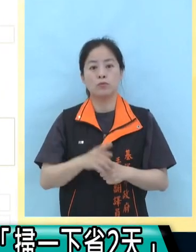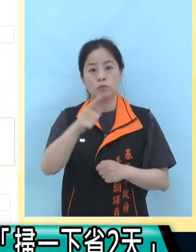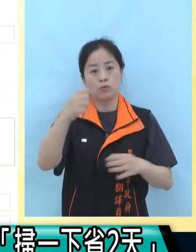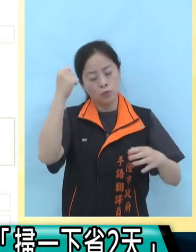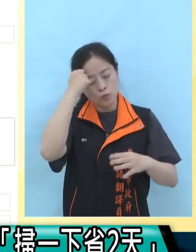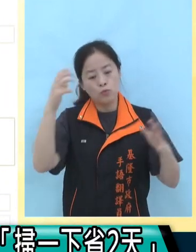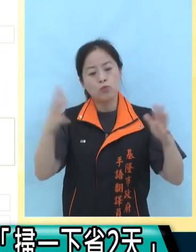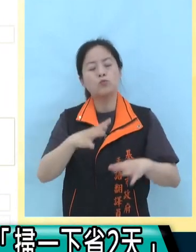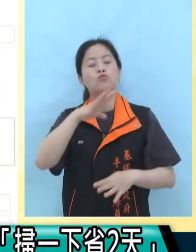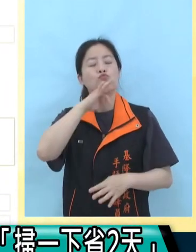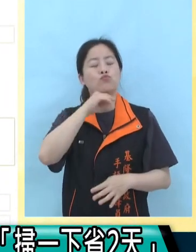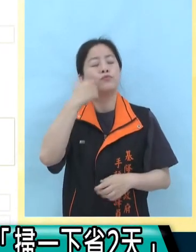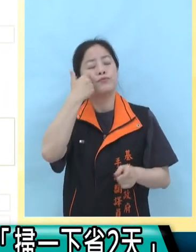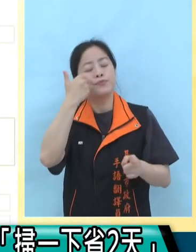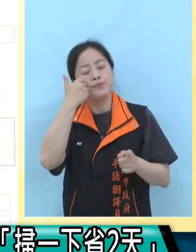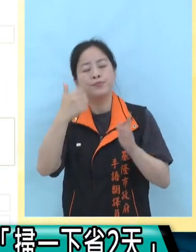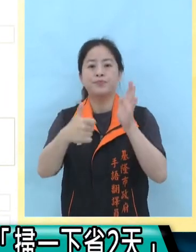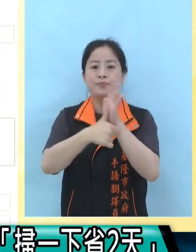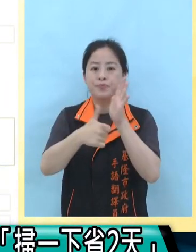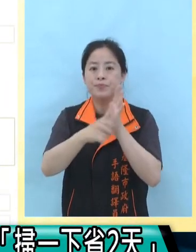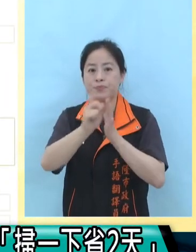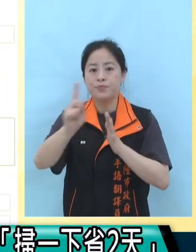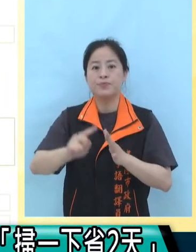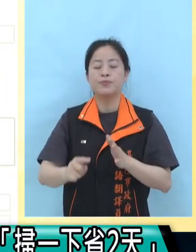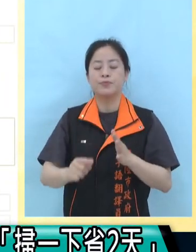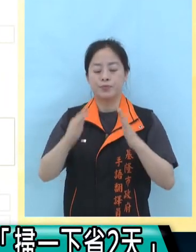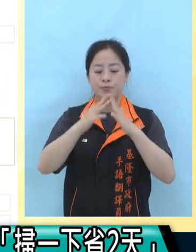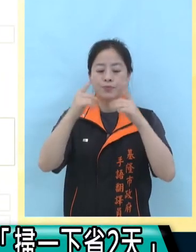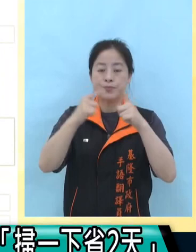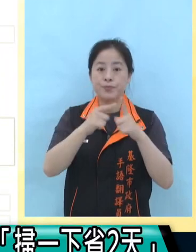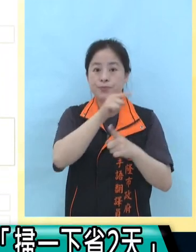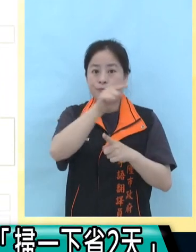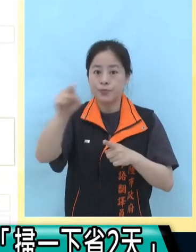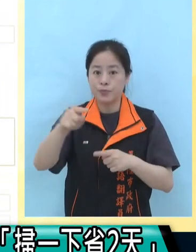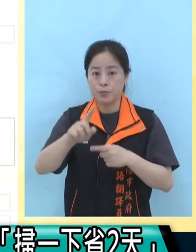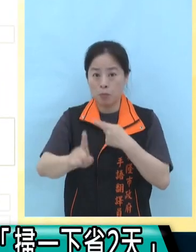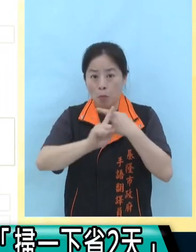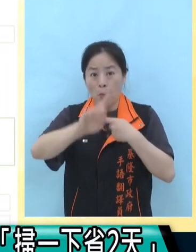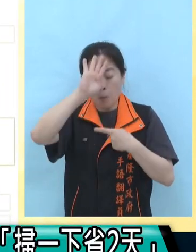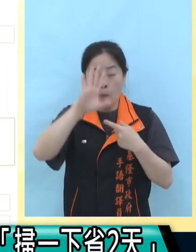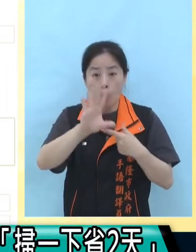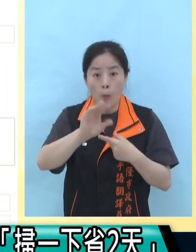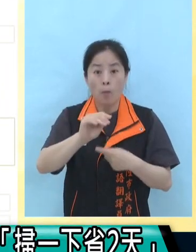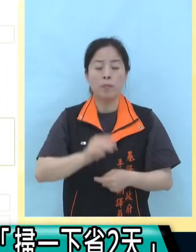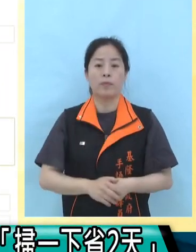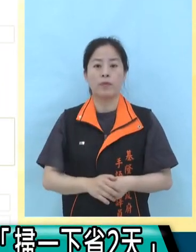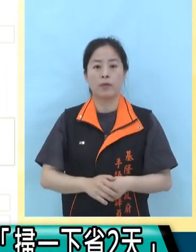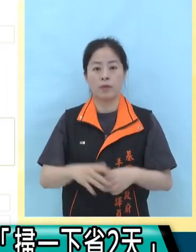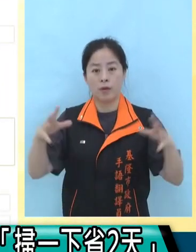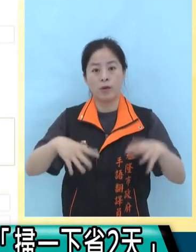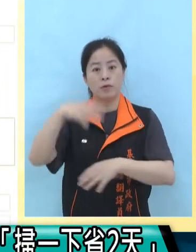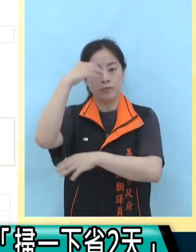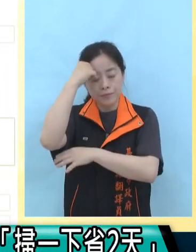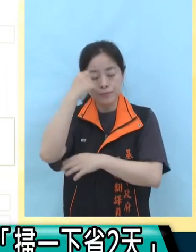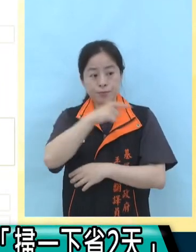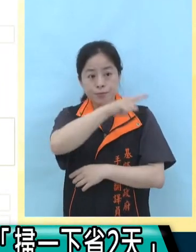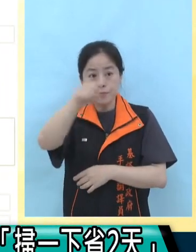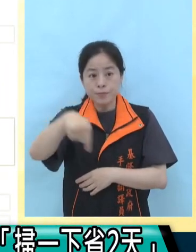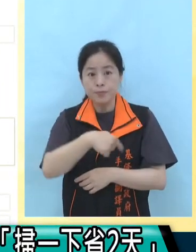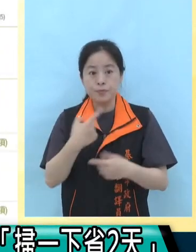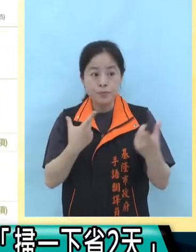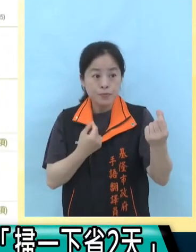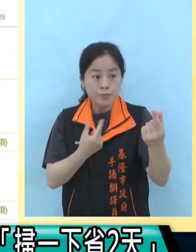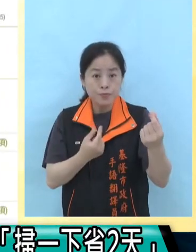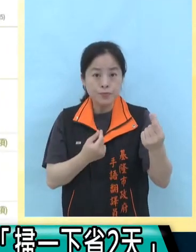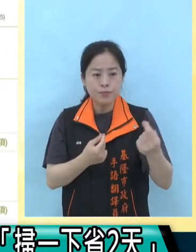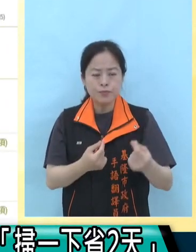的年龄啊、名字啊同住的家人里面是不是有确诊者，那同住的家人是不是同样的